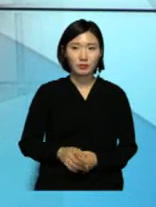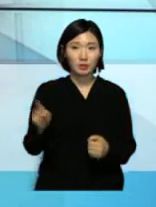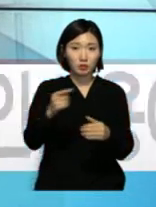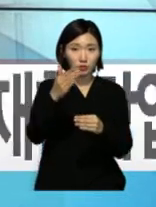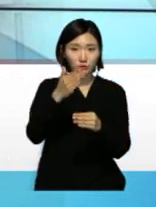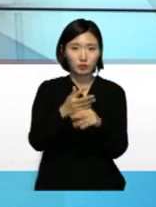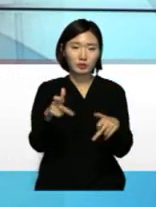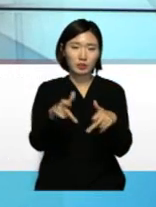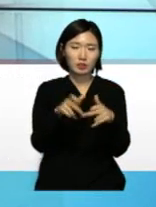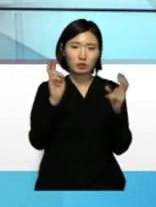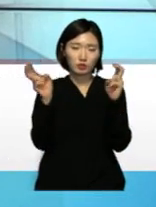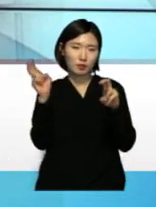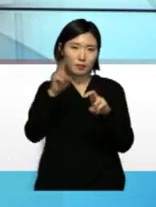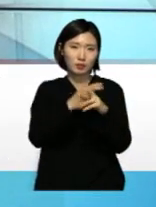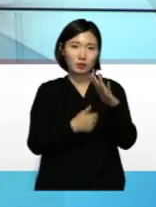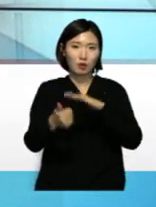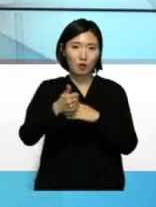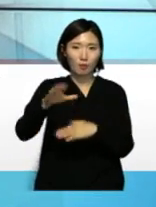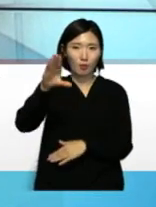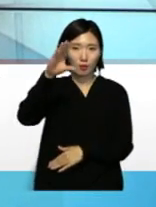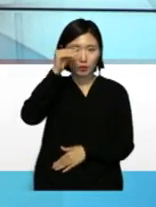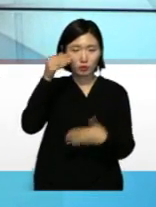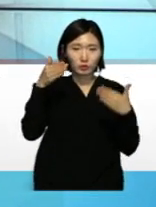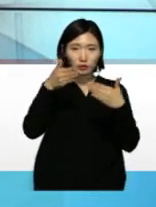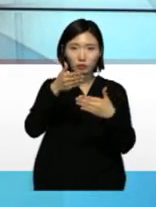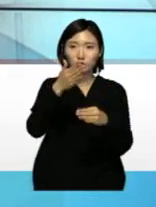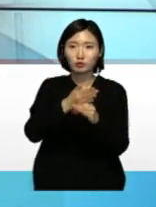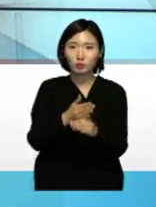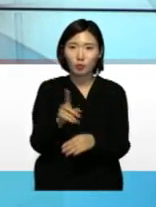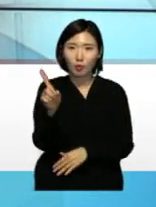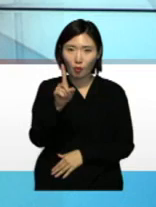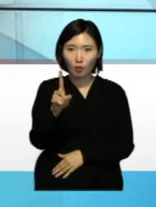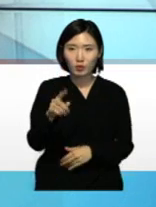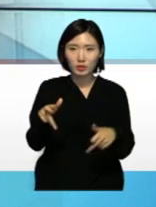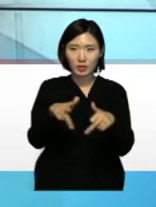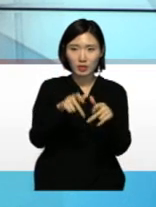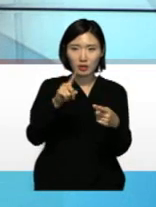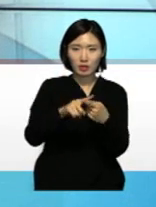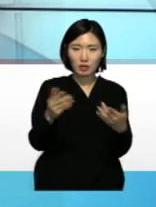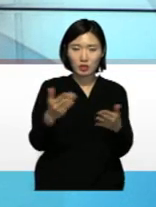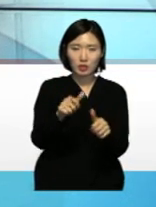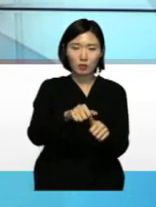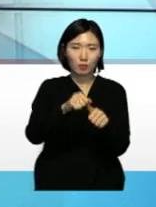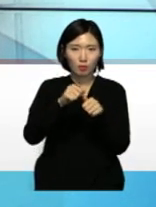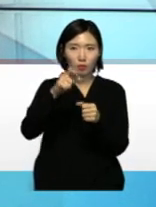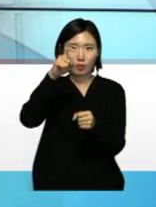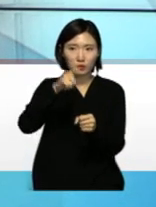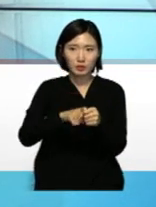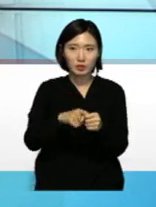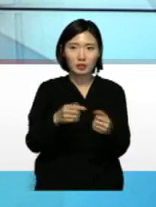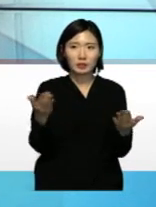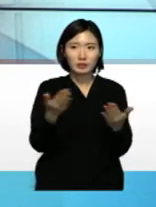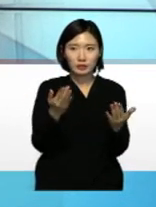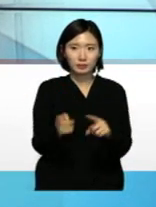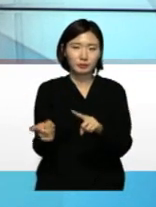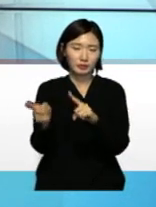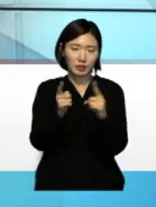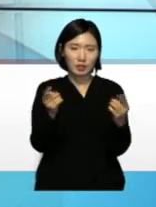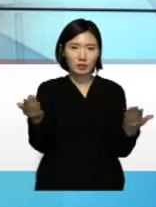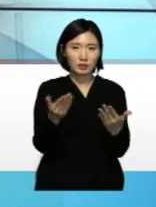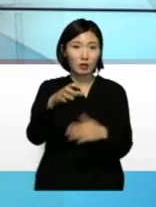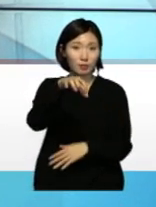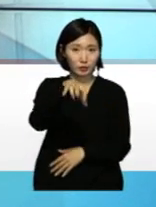이런 가운데 장애인 취업의 성공 모델로 주목받는 곳이 있습니다. 바로 장애인들의 고용을 목적으로 하는 직업재활